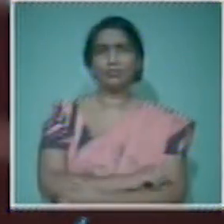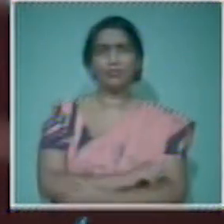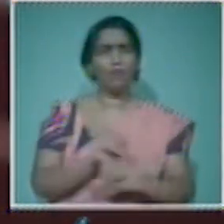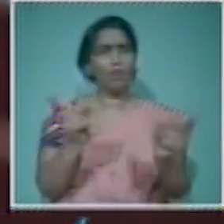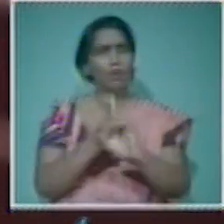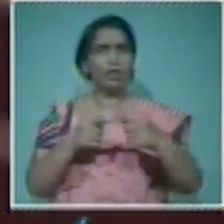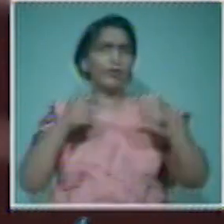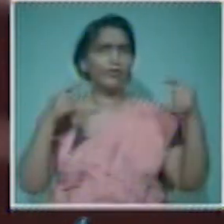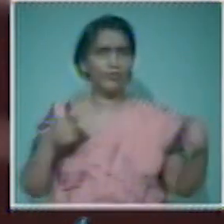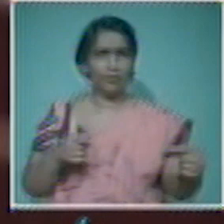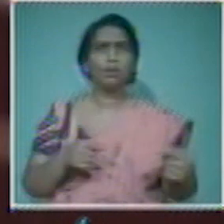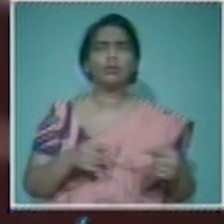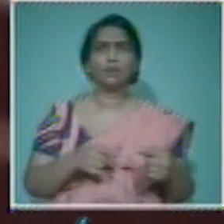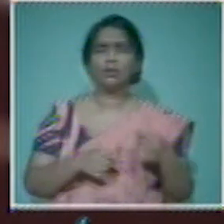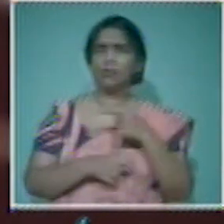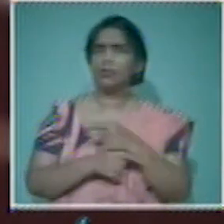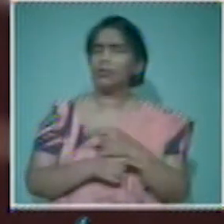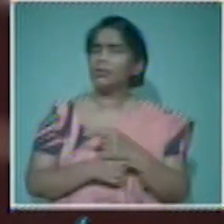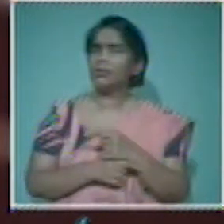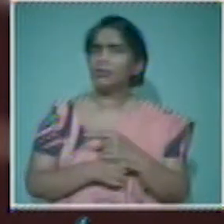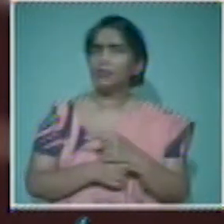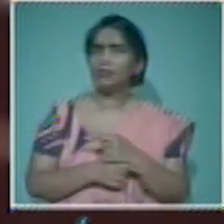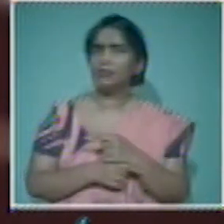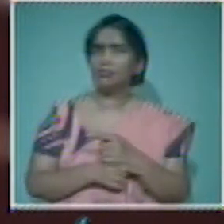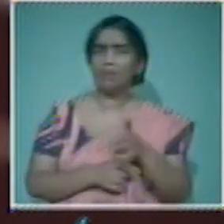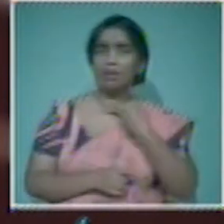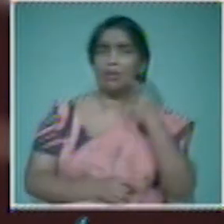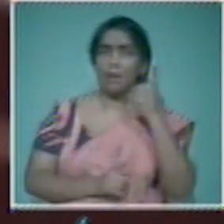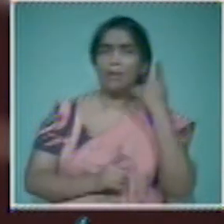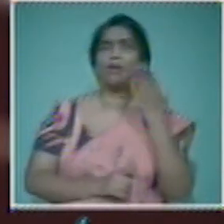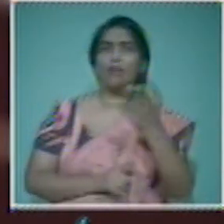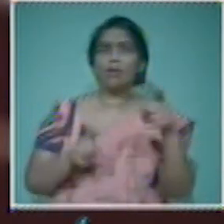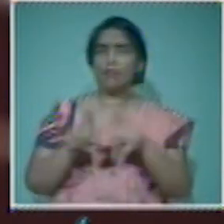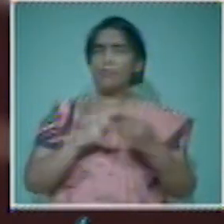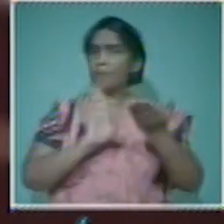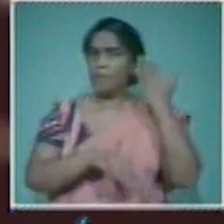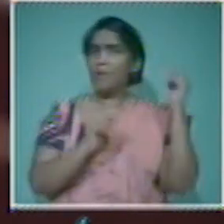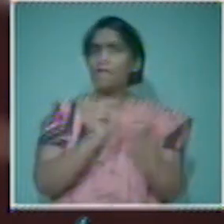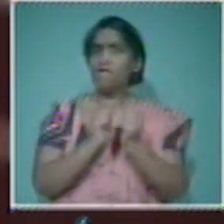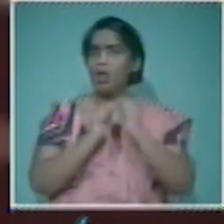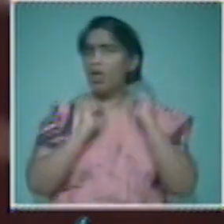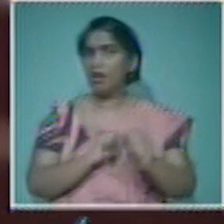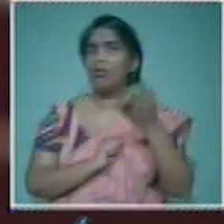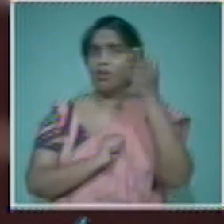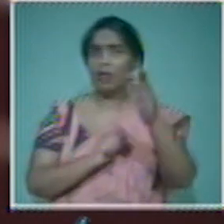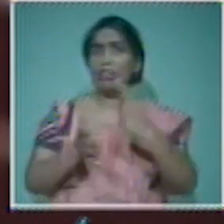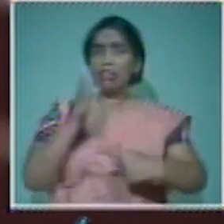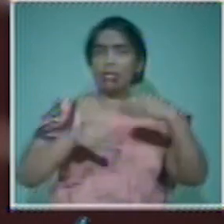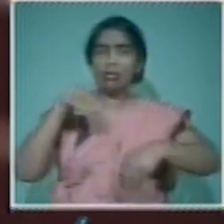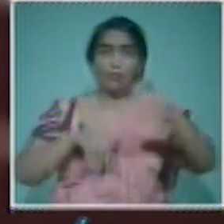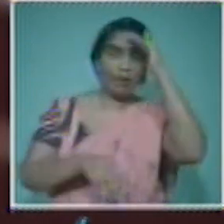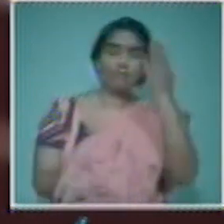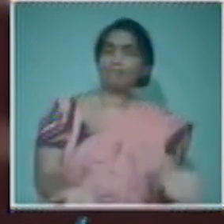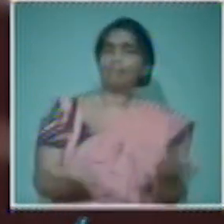kienoa, perate ni din kienoa, nawa kawate di pu hati. Mekolah mau kiri kalau berada kare komand, mekolah tempat desipal naik kat tu